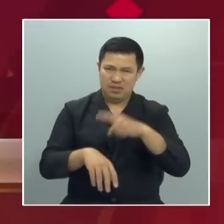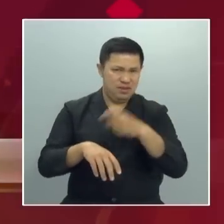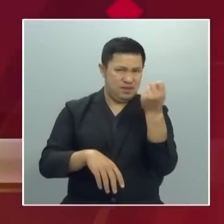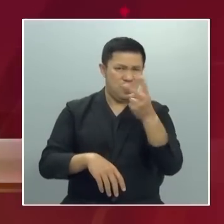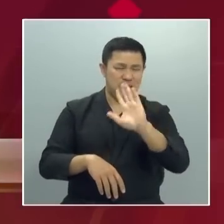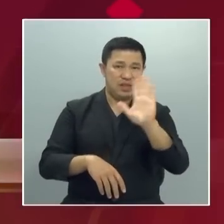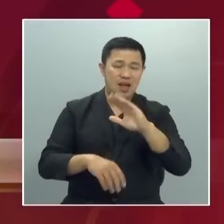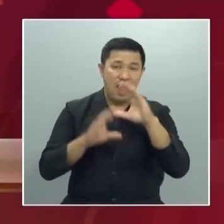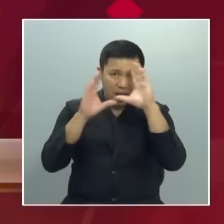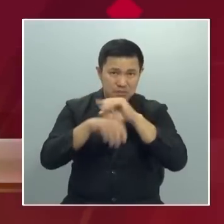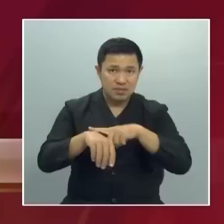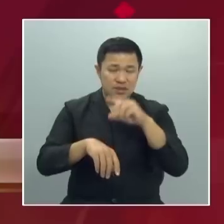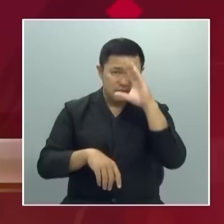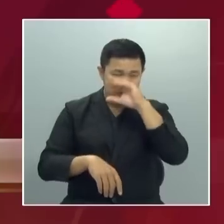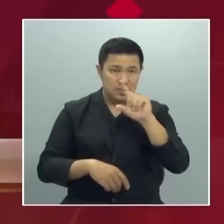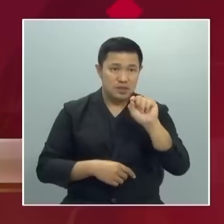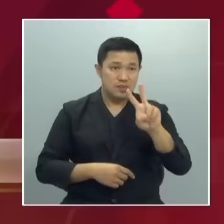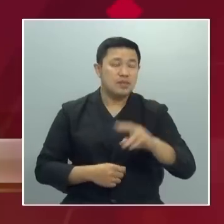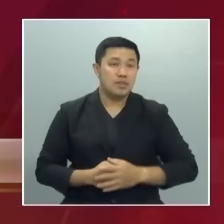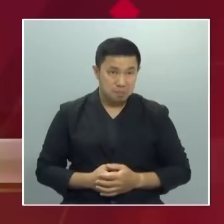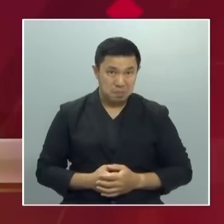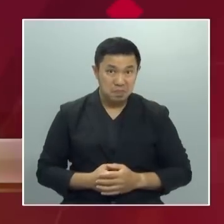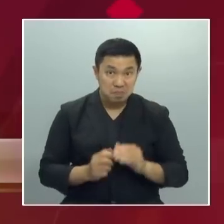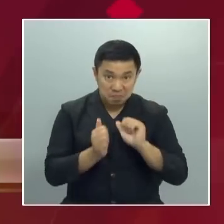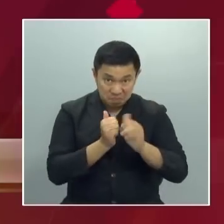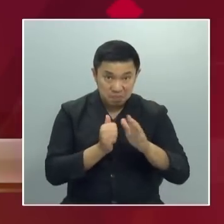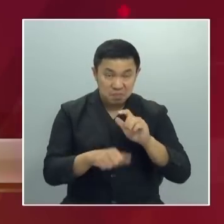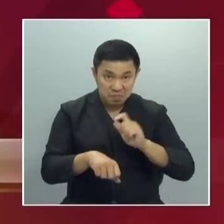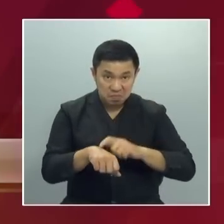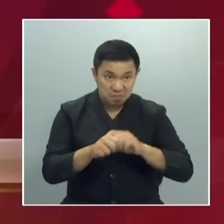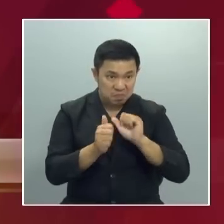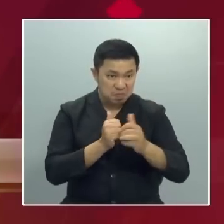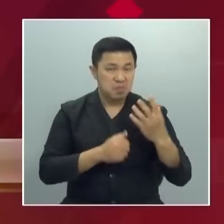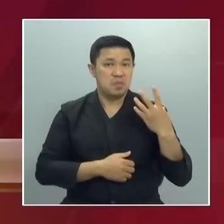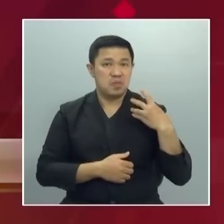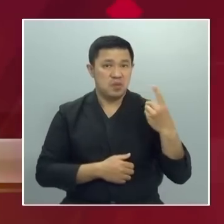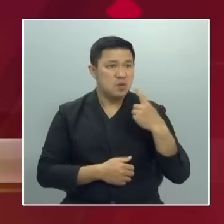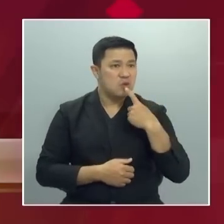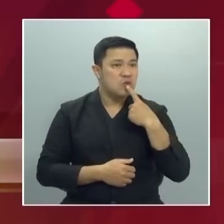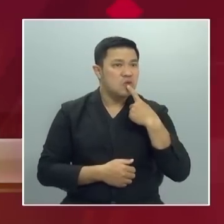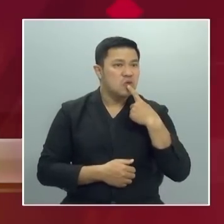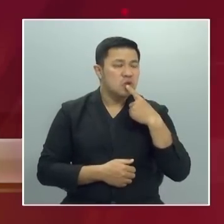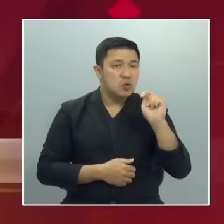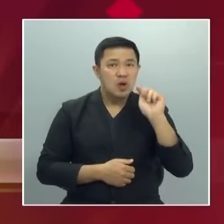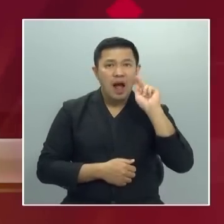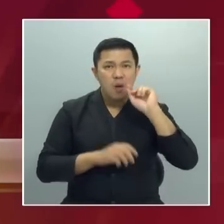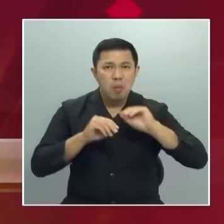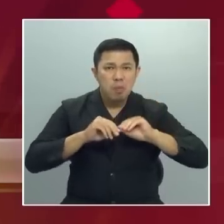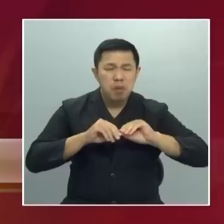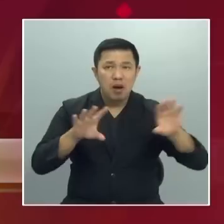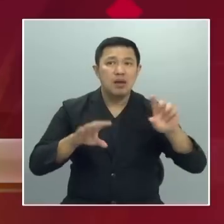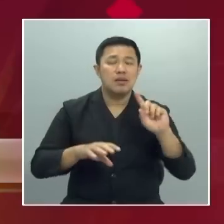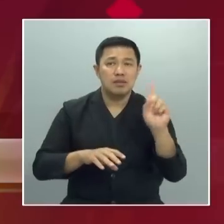เวลาดีด้วยนะทันหรือเปล่าล่ะเมื่อวานนี้ถูกเขาออกข่าวครับคุณผู้ชมครับ